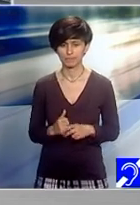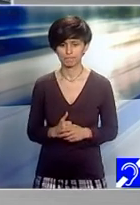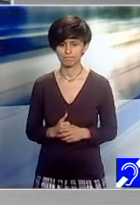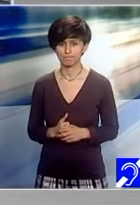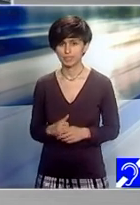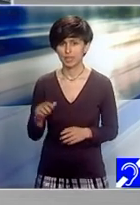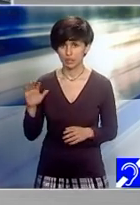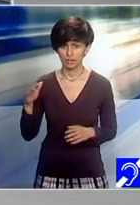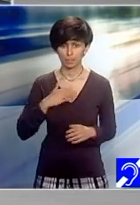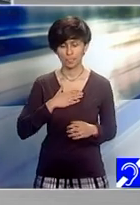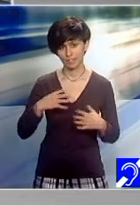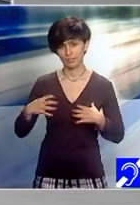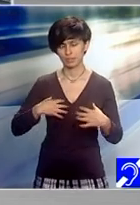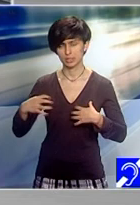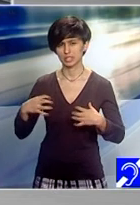la